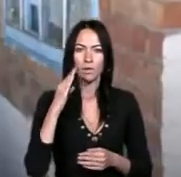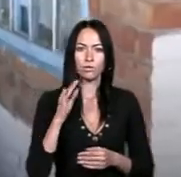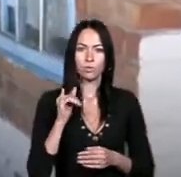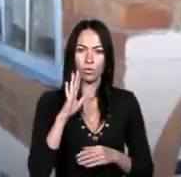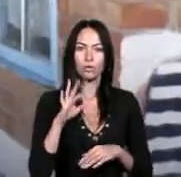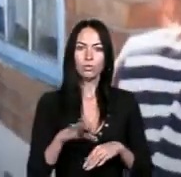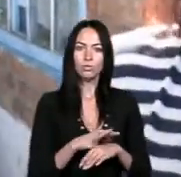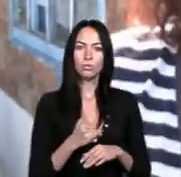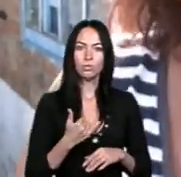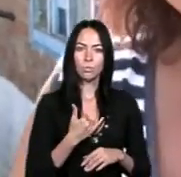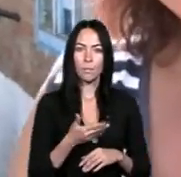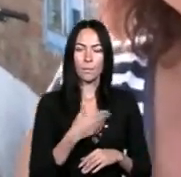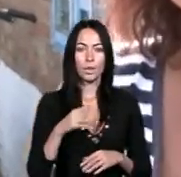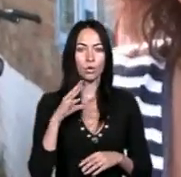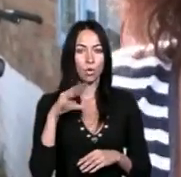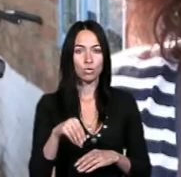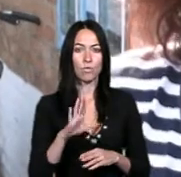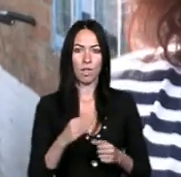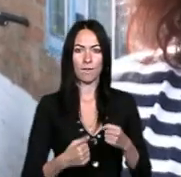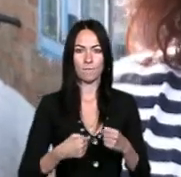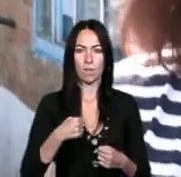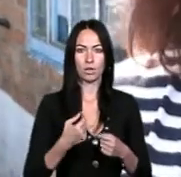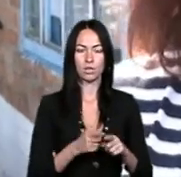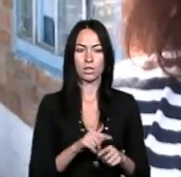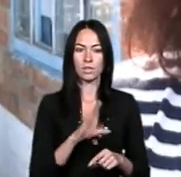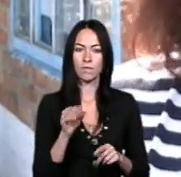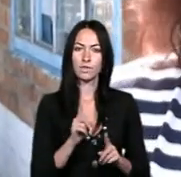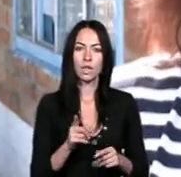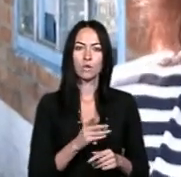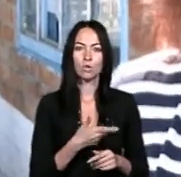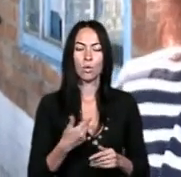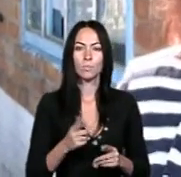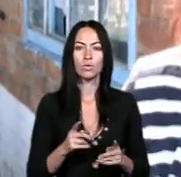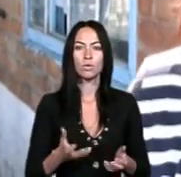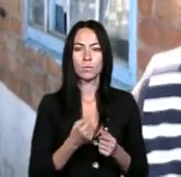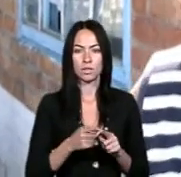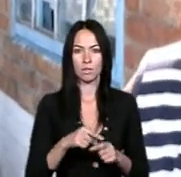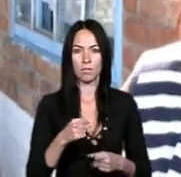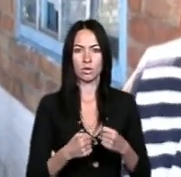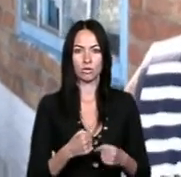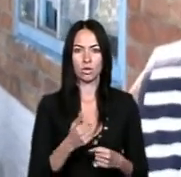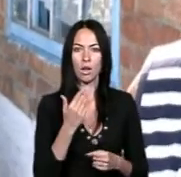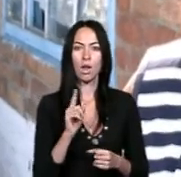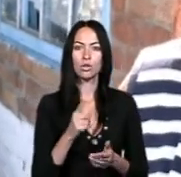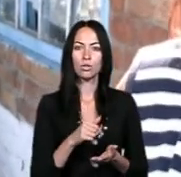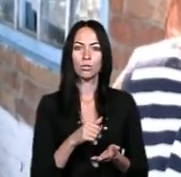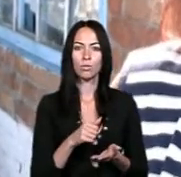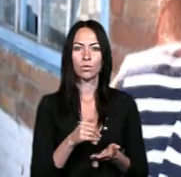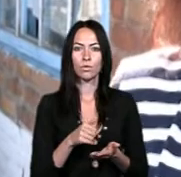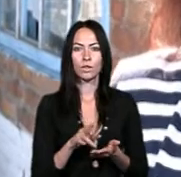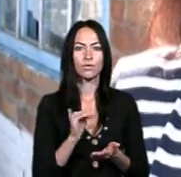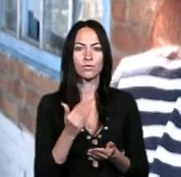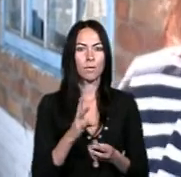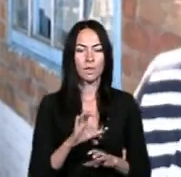мешкали. Ми ночували в машині. Це все, що ми спасли. Чому відмовляєтесь від гуртожитку? Чи не